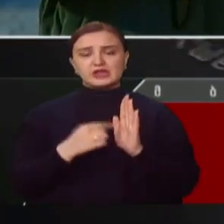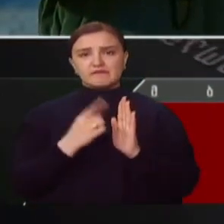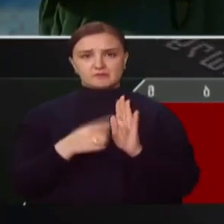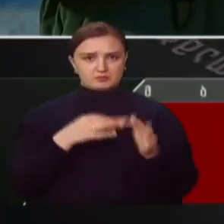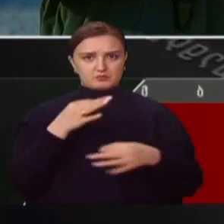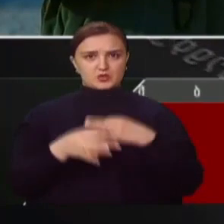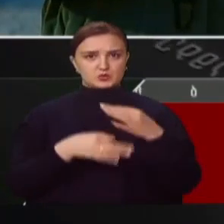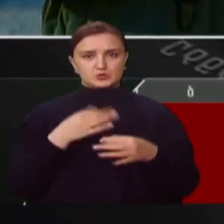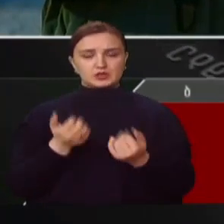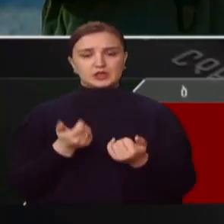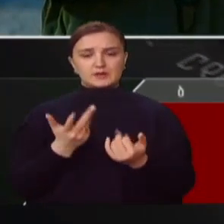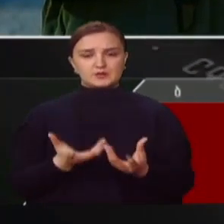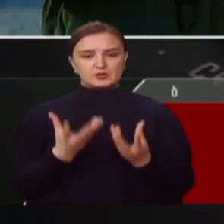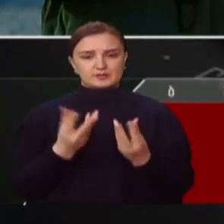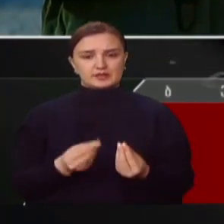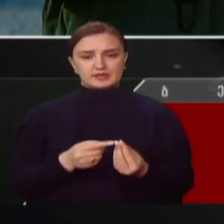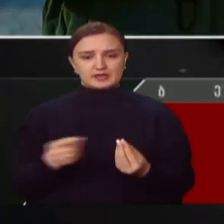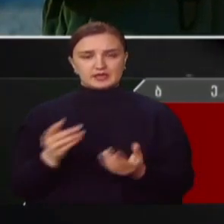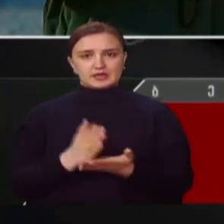რომელიც რამდენიმე დღეა რაც